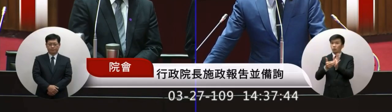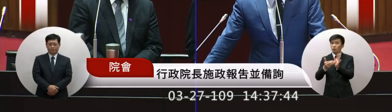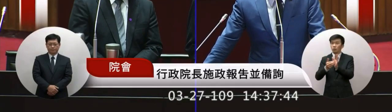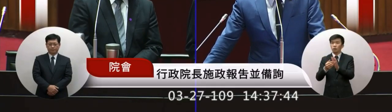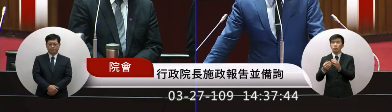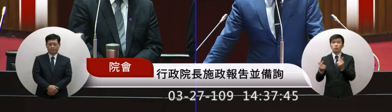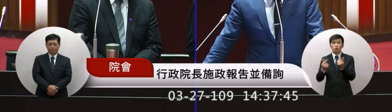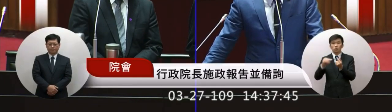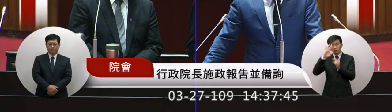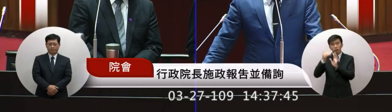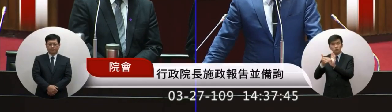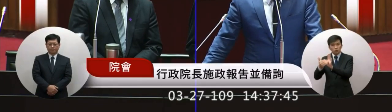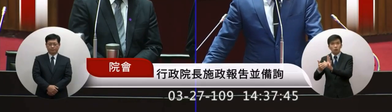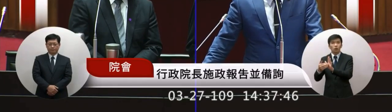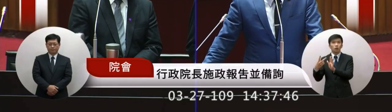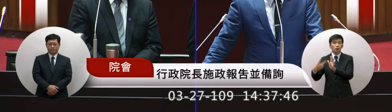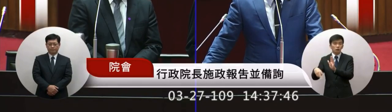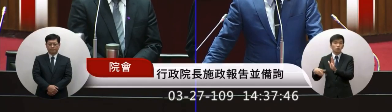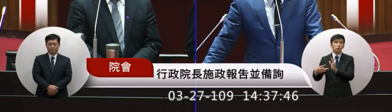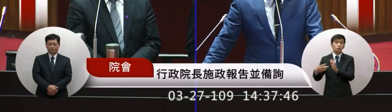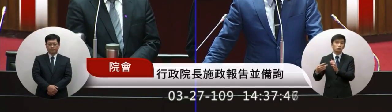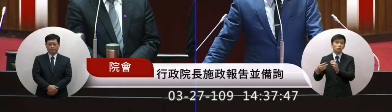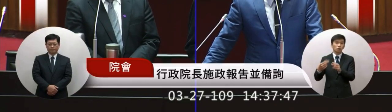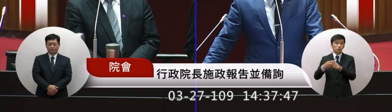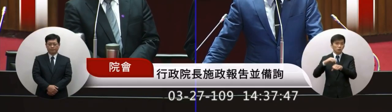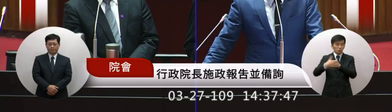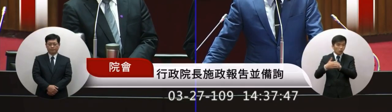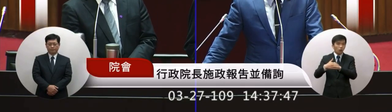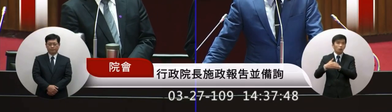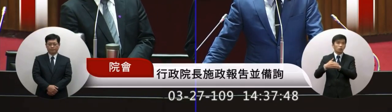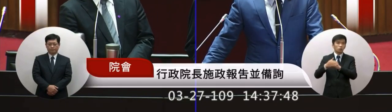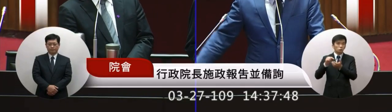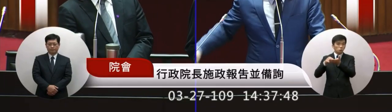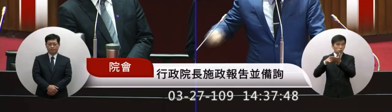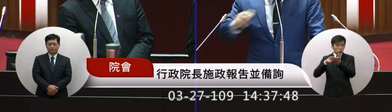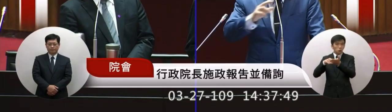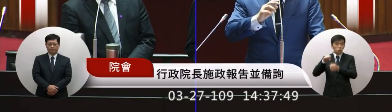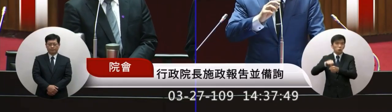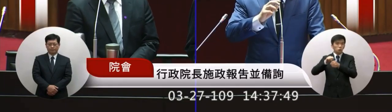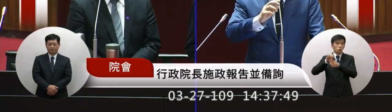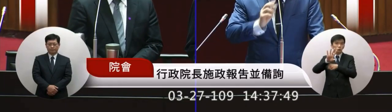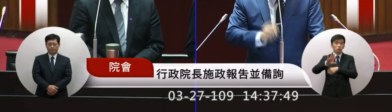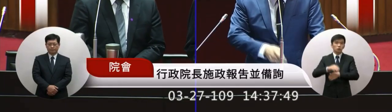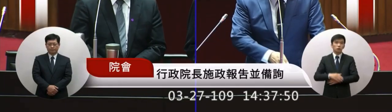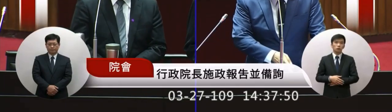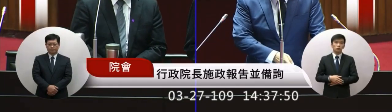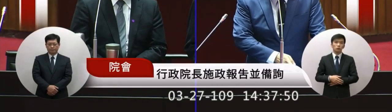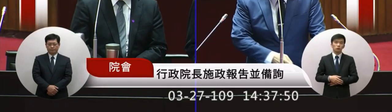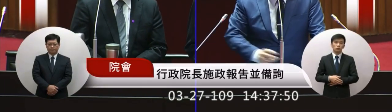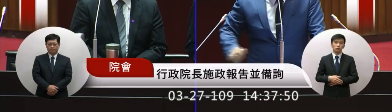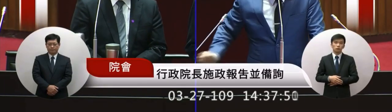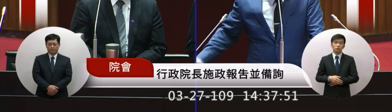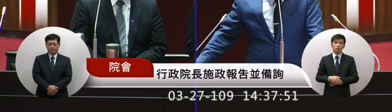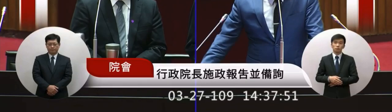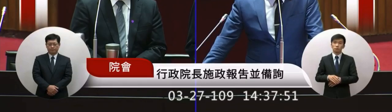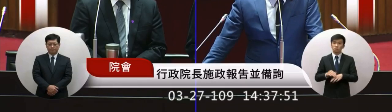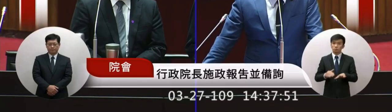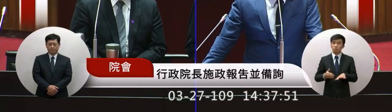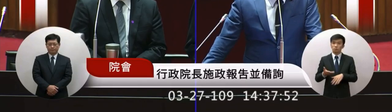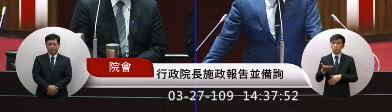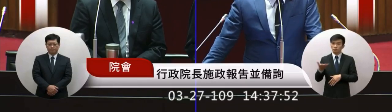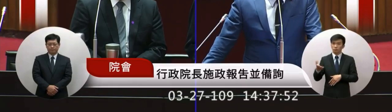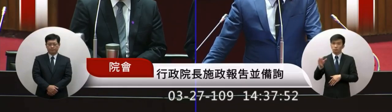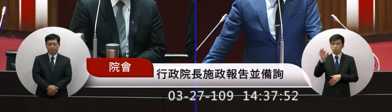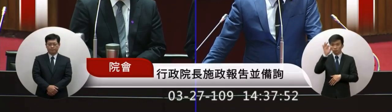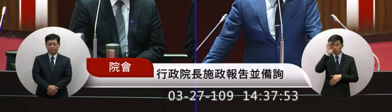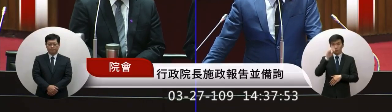防疫千亿保的这些相关的信保基金的案子也都开始陆续的得到申请。那我们简单看一下，其实我们知